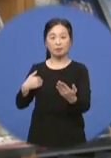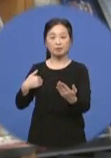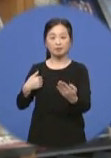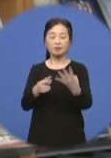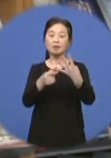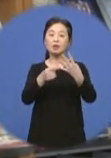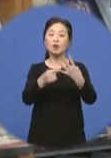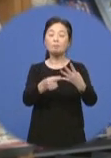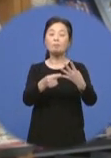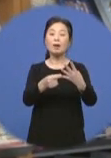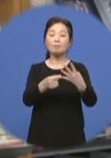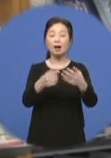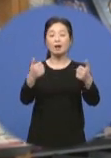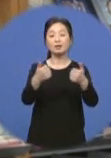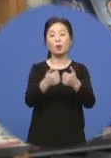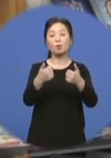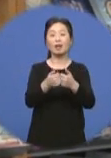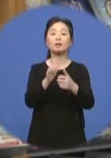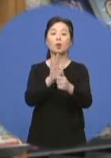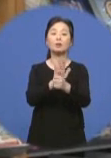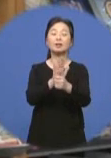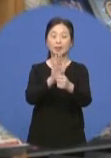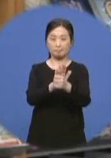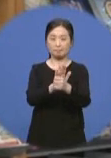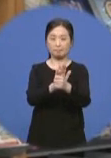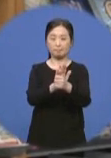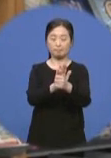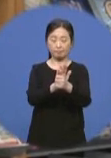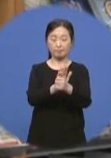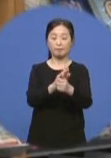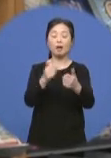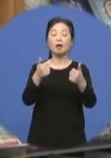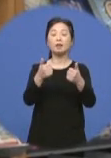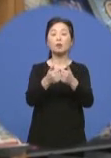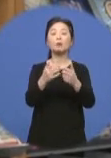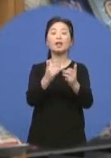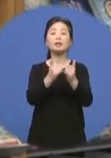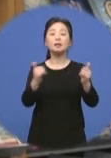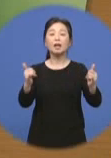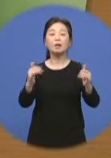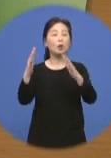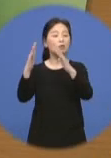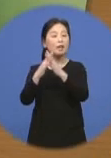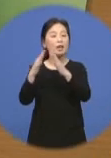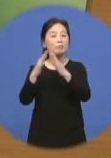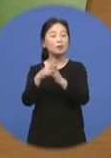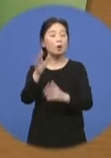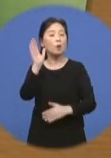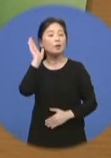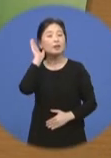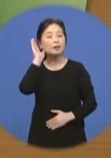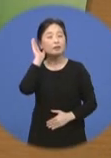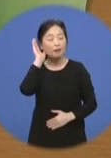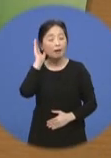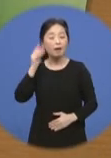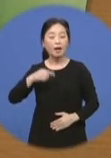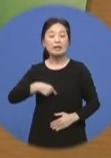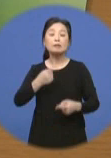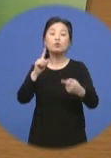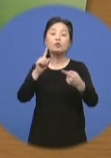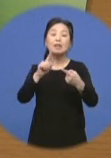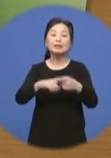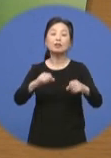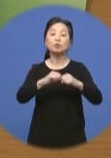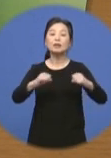と支援っていうのは、相談者さんの悩みを受け止めて自分らしく生きるお手伝いを